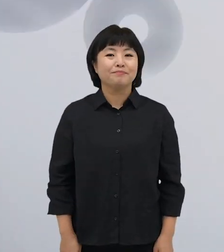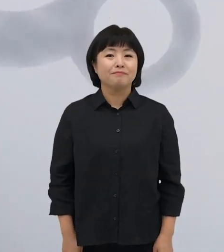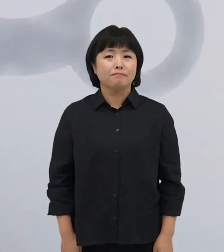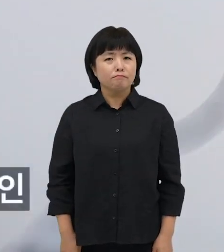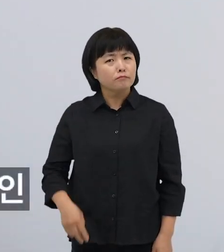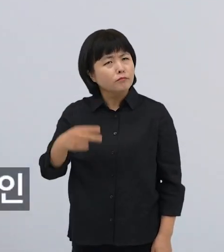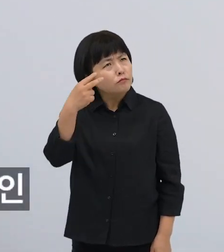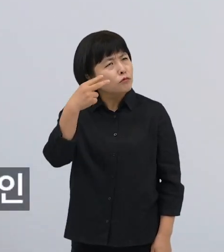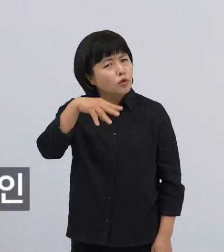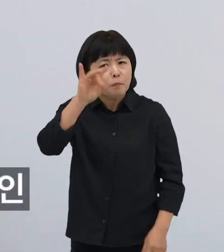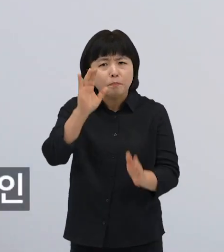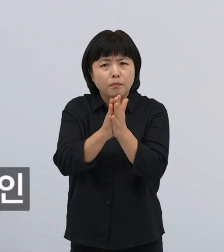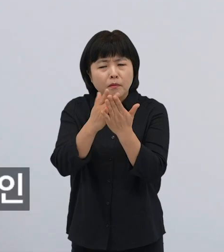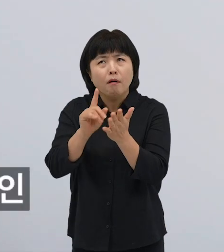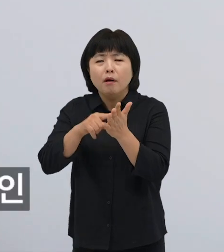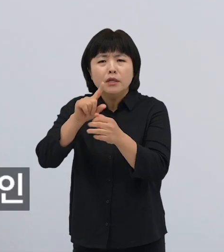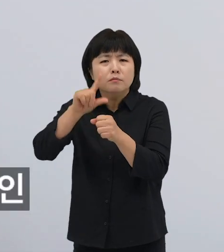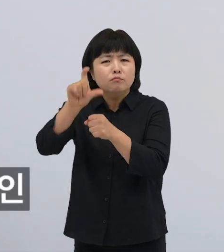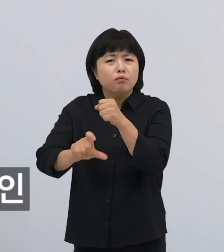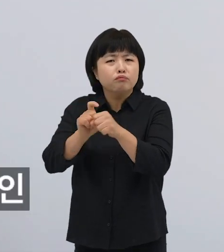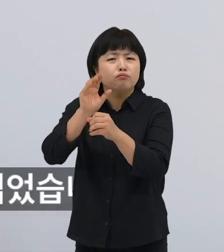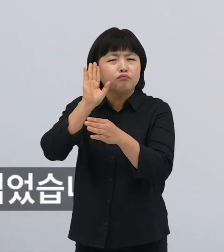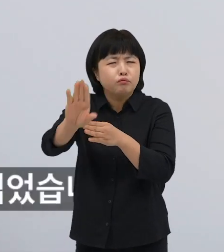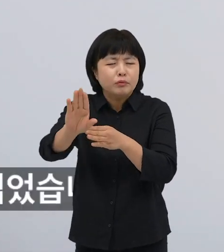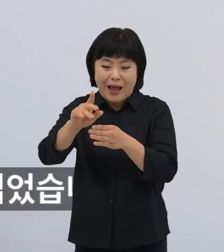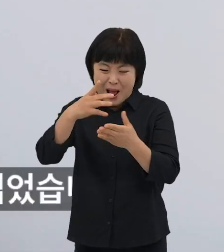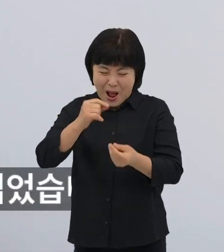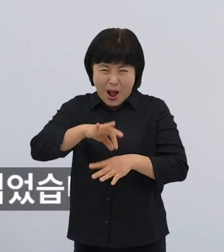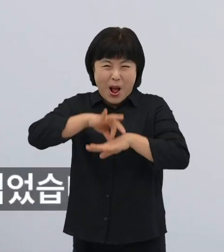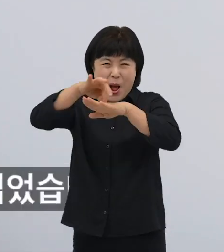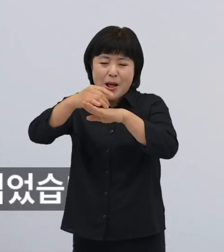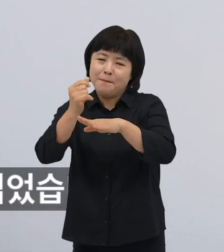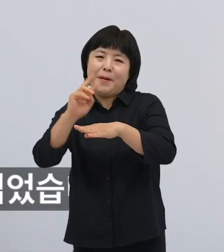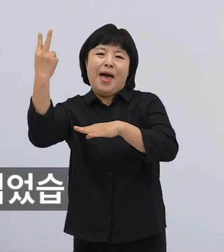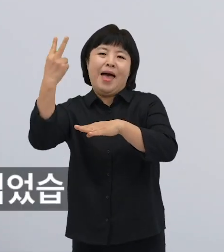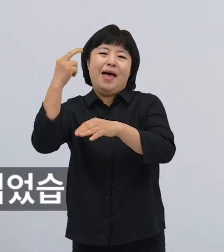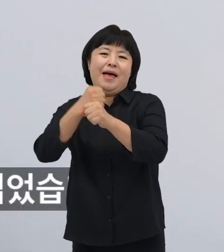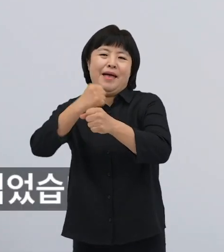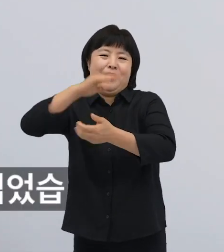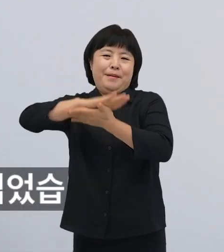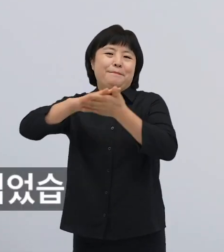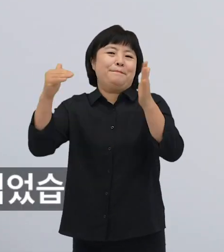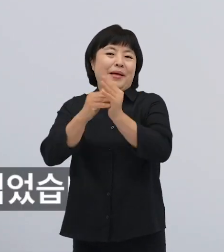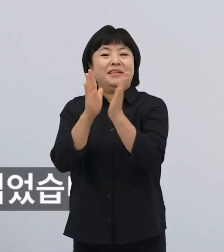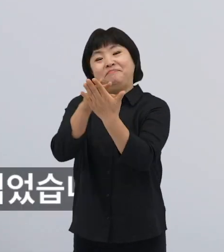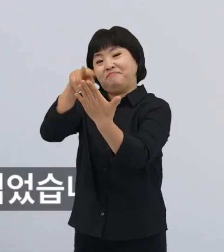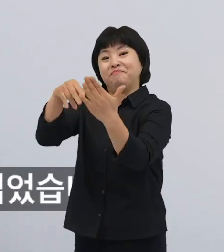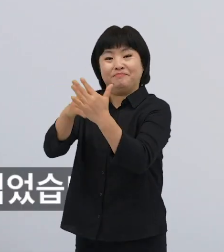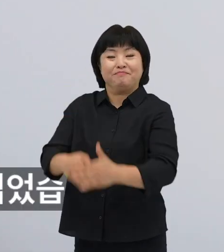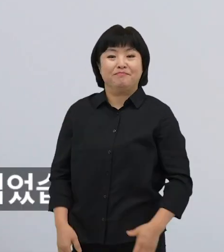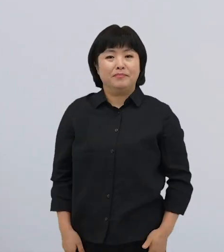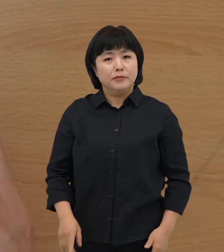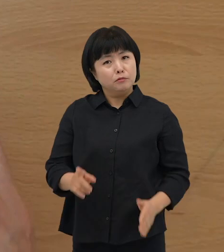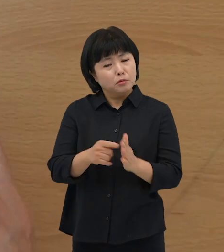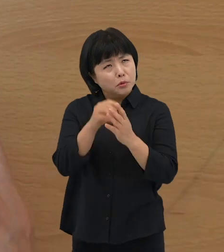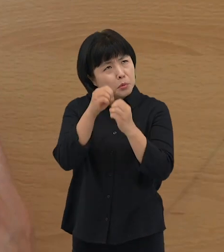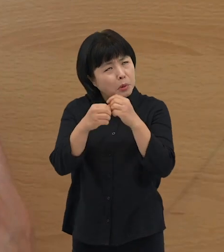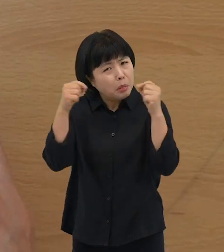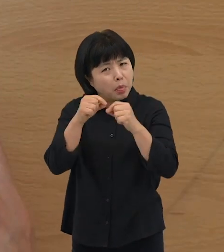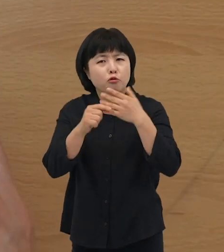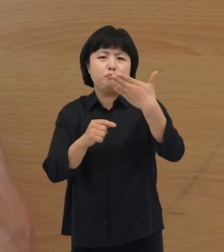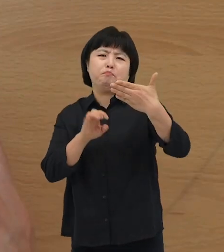20살입니다. 저는 2000년에 초판을 15년 뒤인 2015년에 개정하여 재출간된 책으로 읽었습니다.